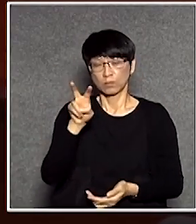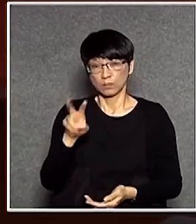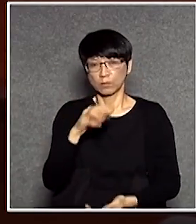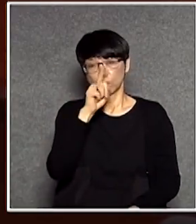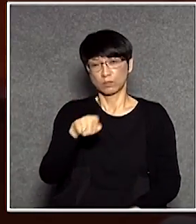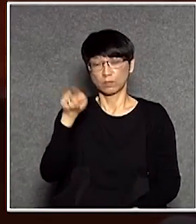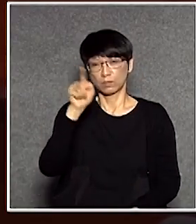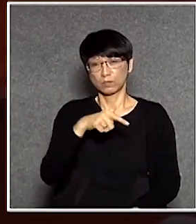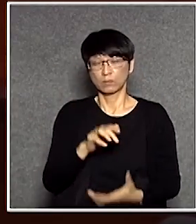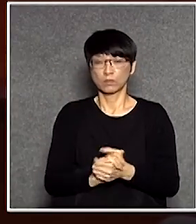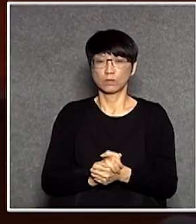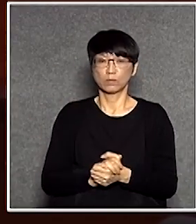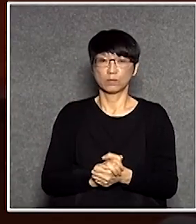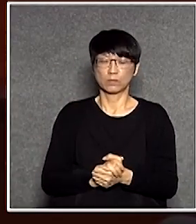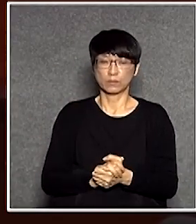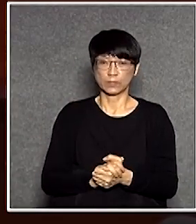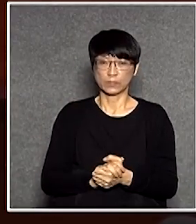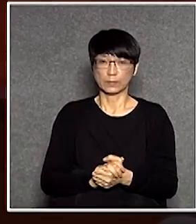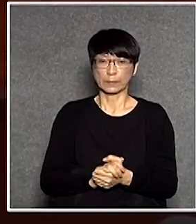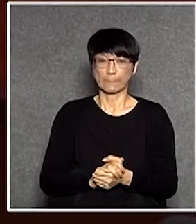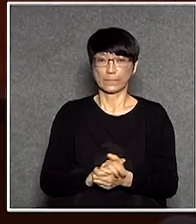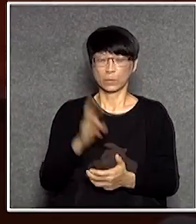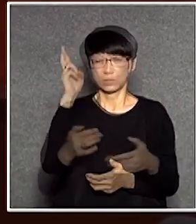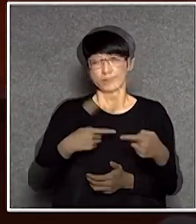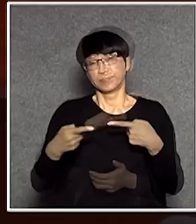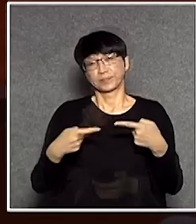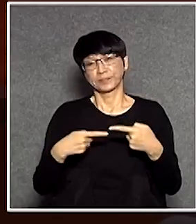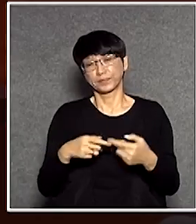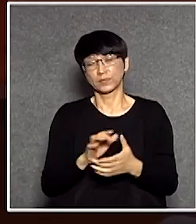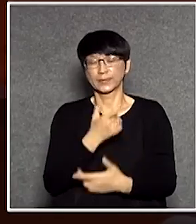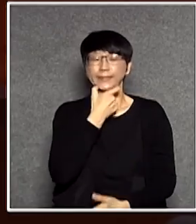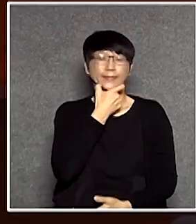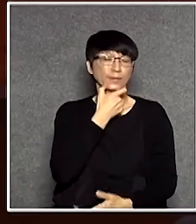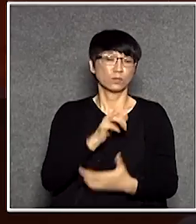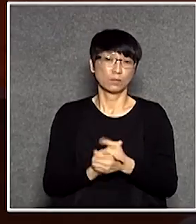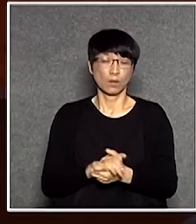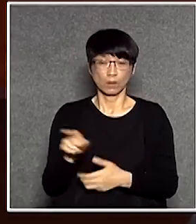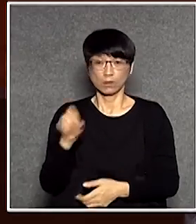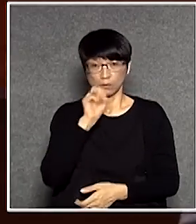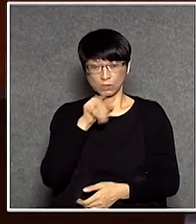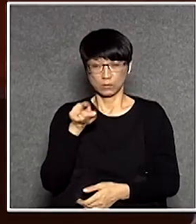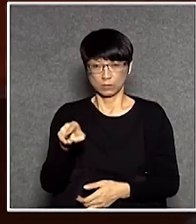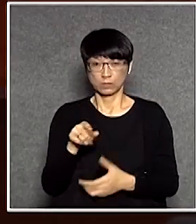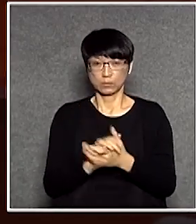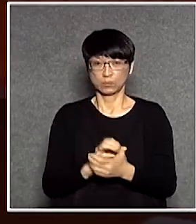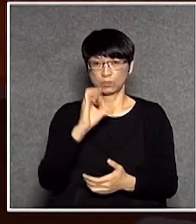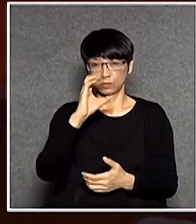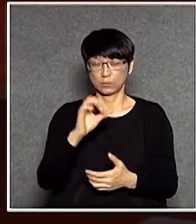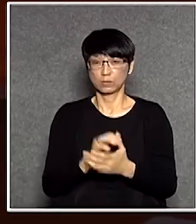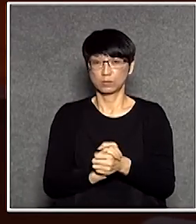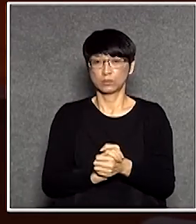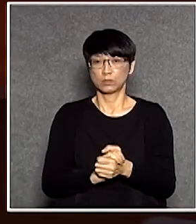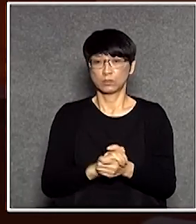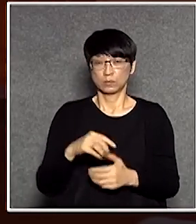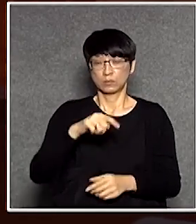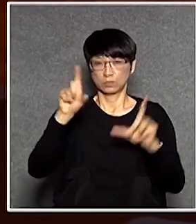係整個務實守則出嚟，係務實同實務兩回事嚟嘅。你話呢個 course 咧個含義係廣